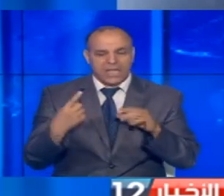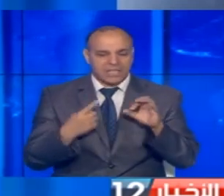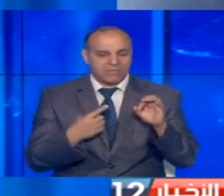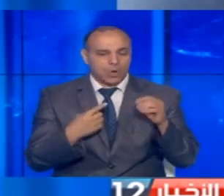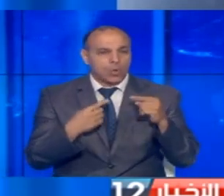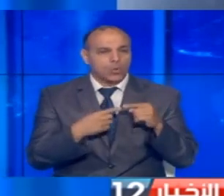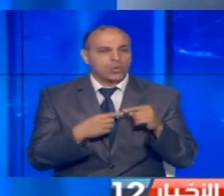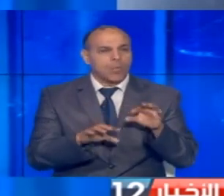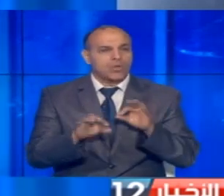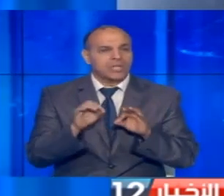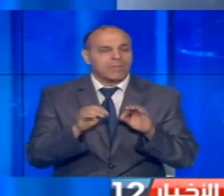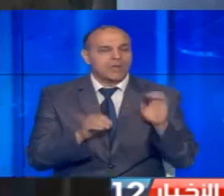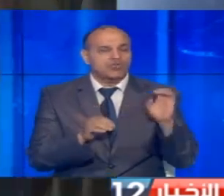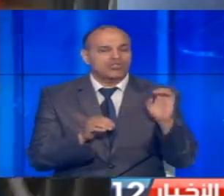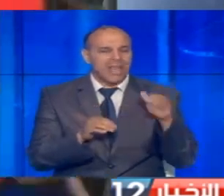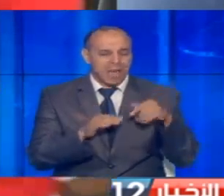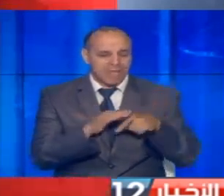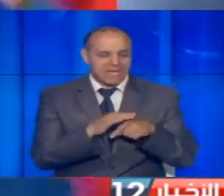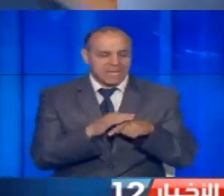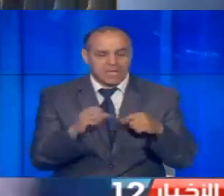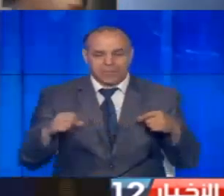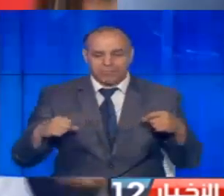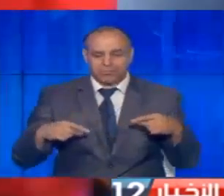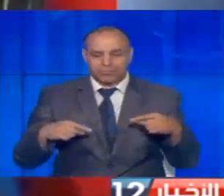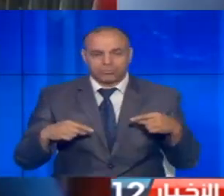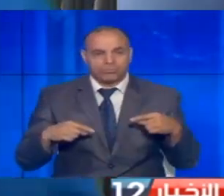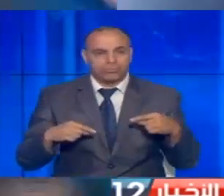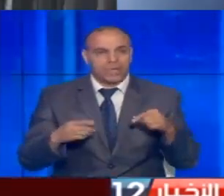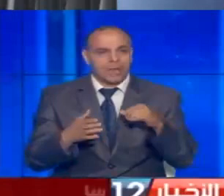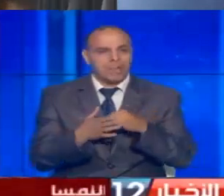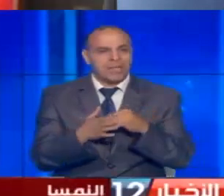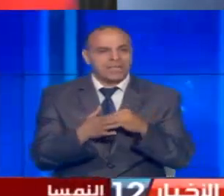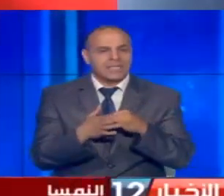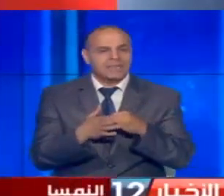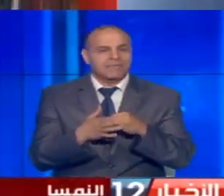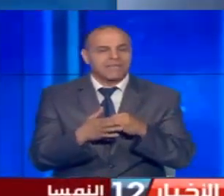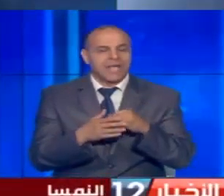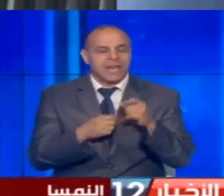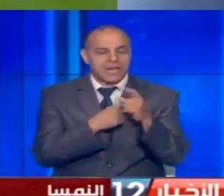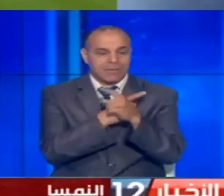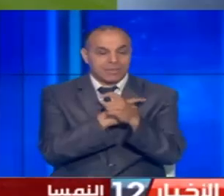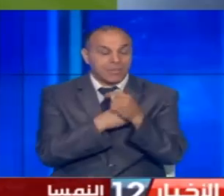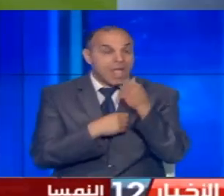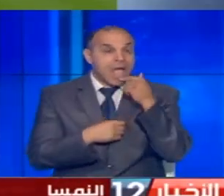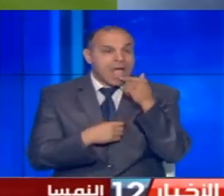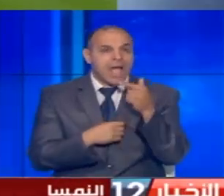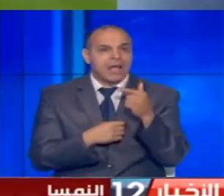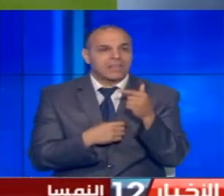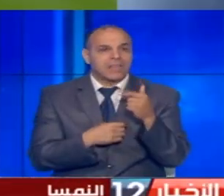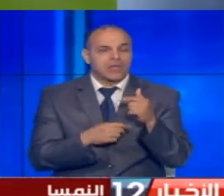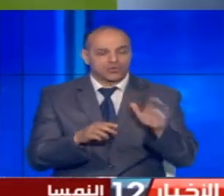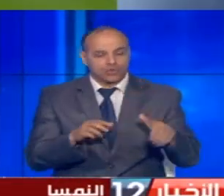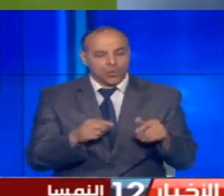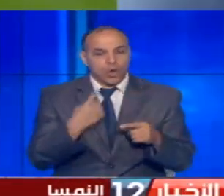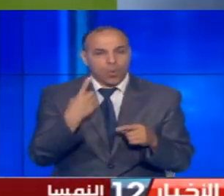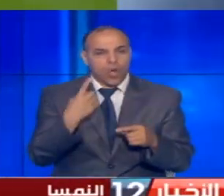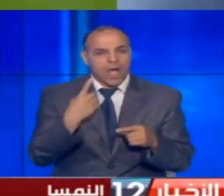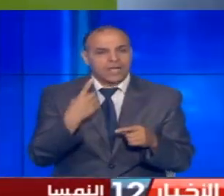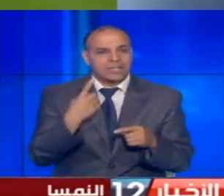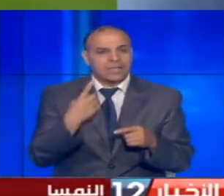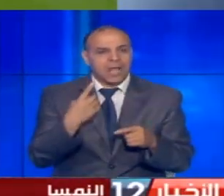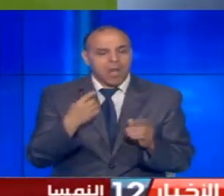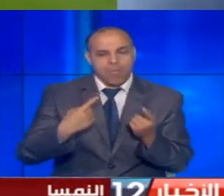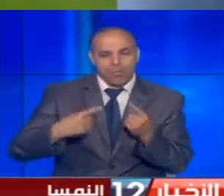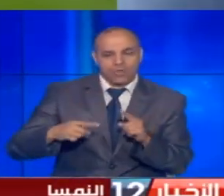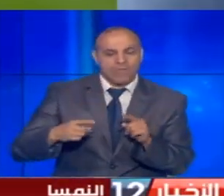مقابل أمام منتخب الشيلي في اللقاء الذي جمعهما بمدينة غراتس النمساوية. حمل هدف المباراة الوحيد توقيع